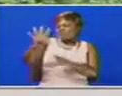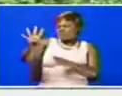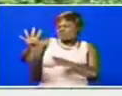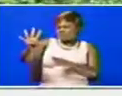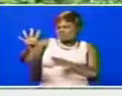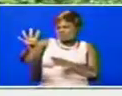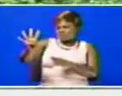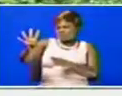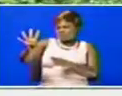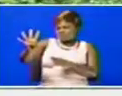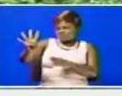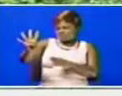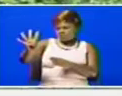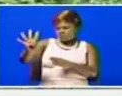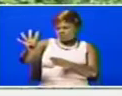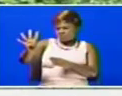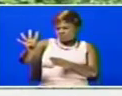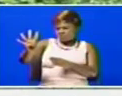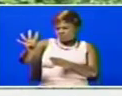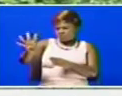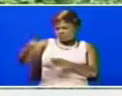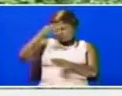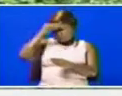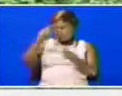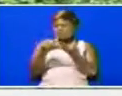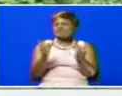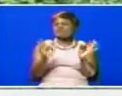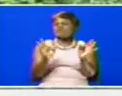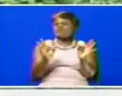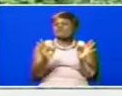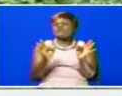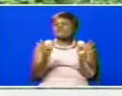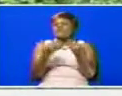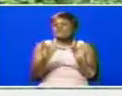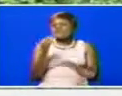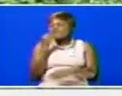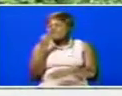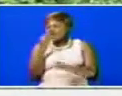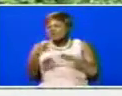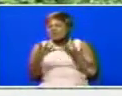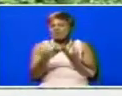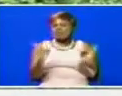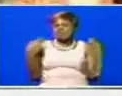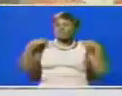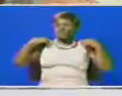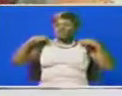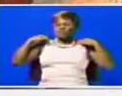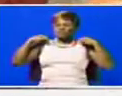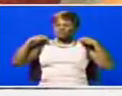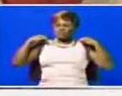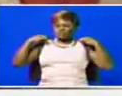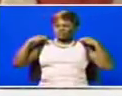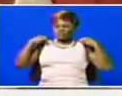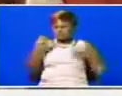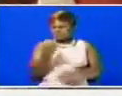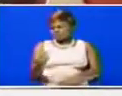As we understood it as a free component of education, not free lunch or free uniform.